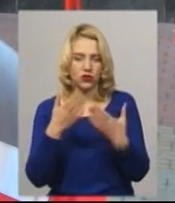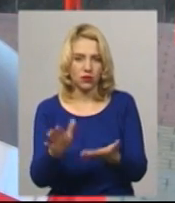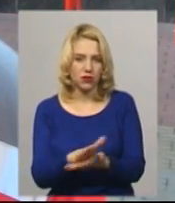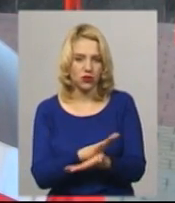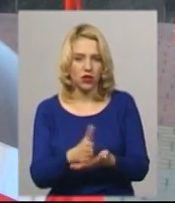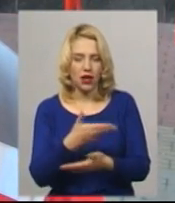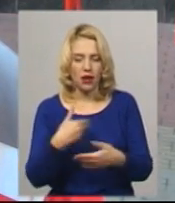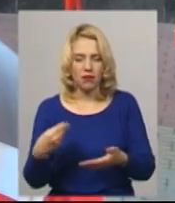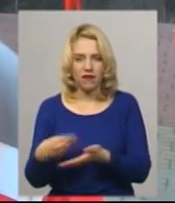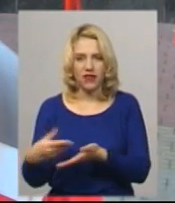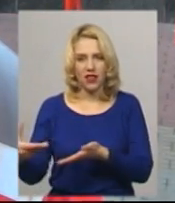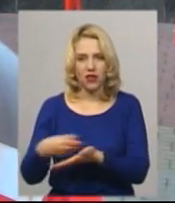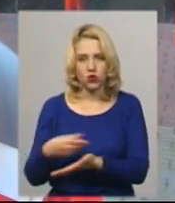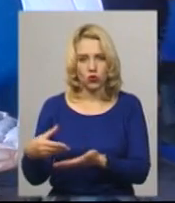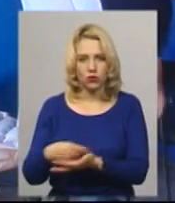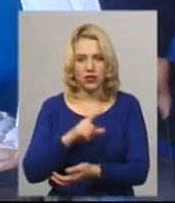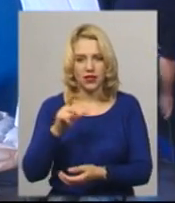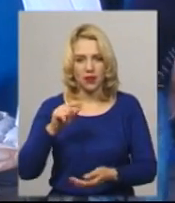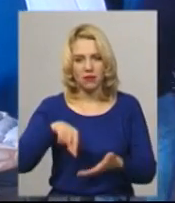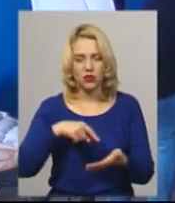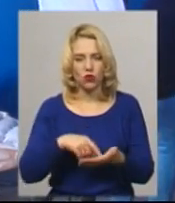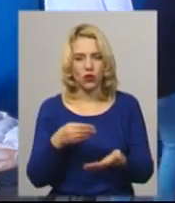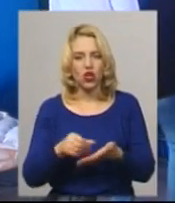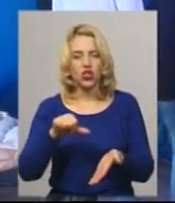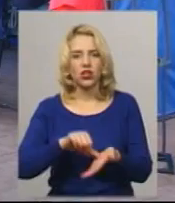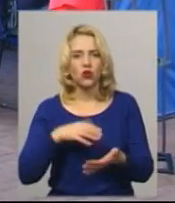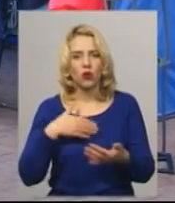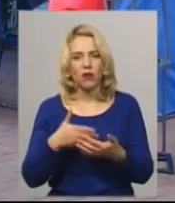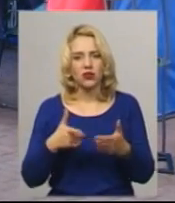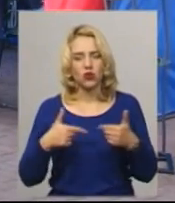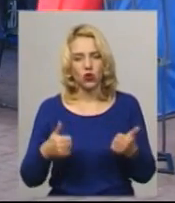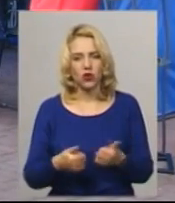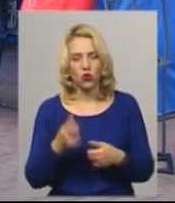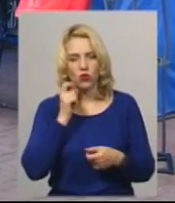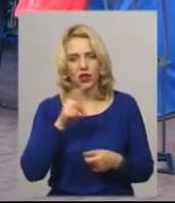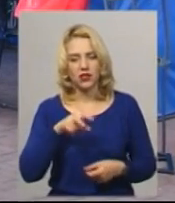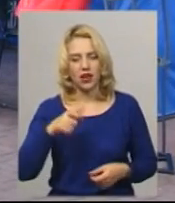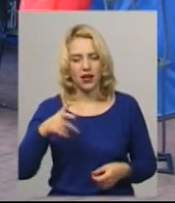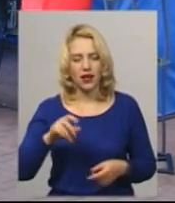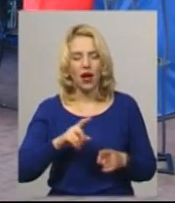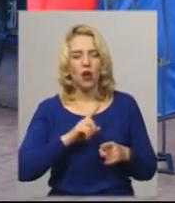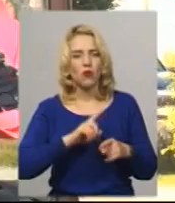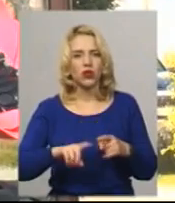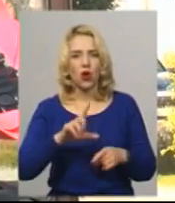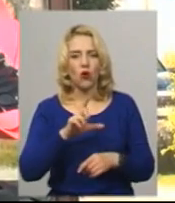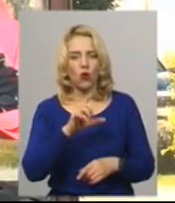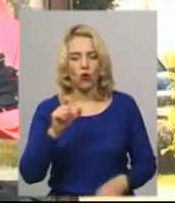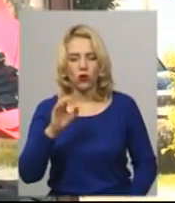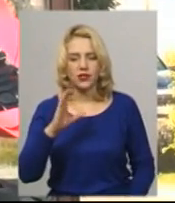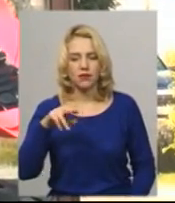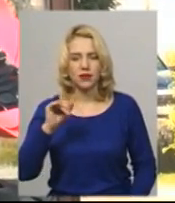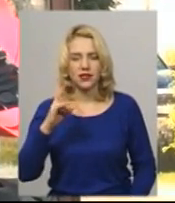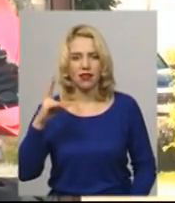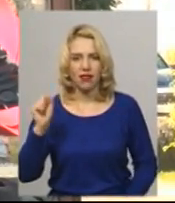ми фінансуємося з міського бюджету. Член громадської організації «Українська ліга розвитку паліативної хоспісної допомоги» Ольга Миронюк